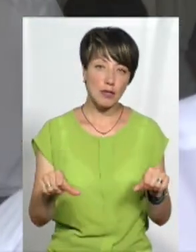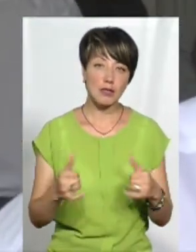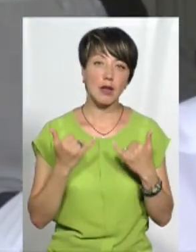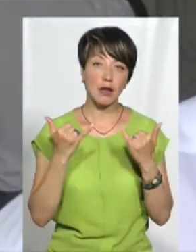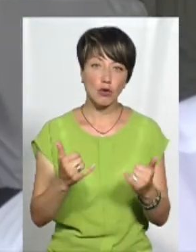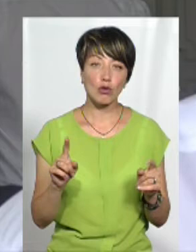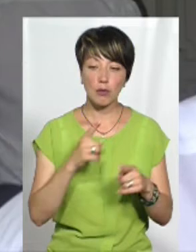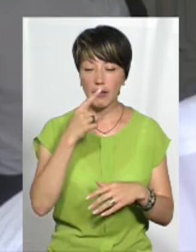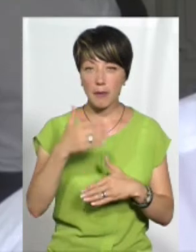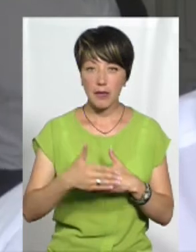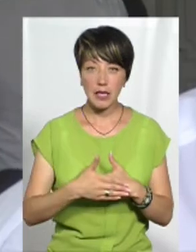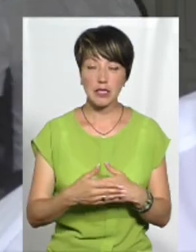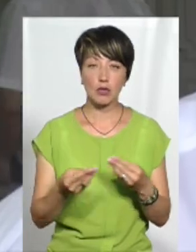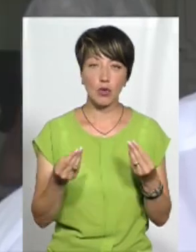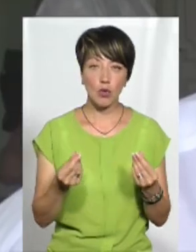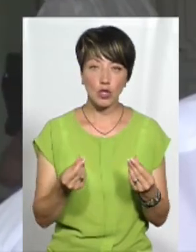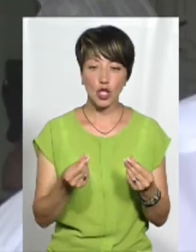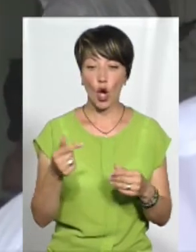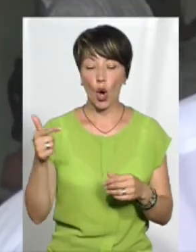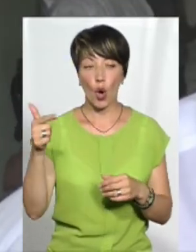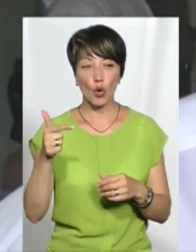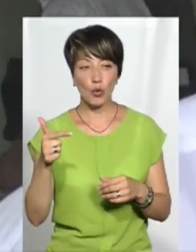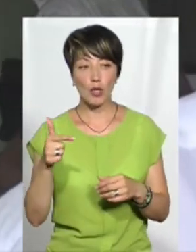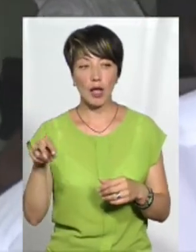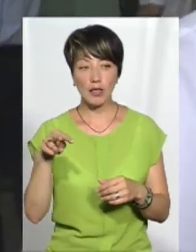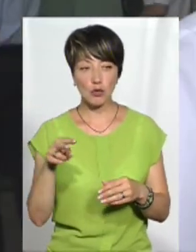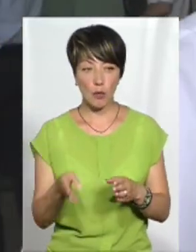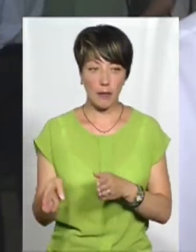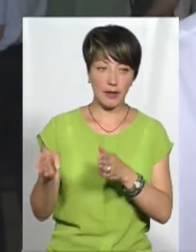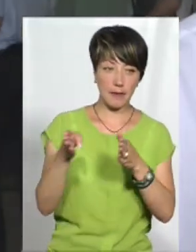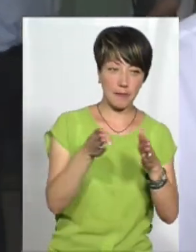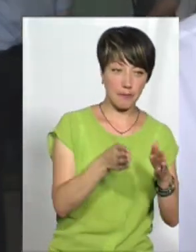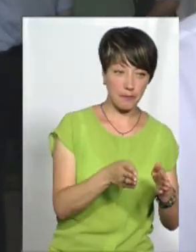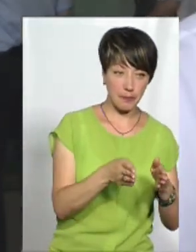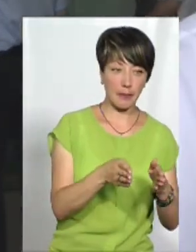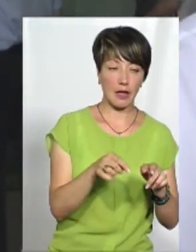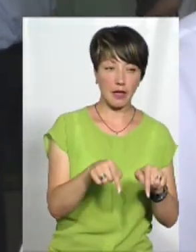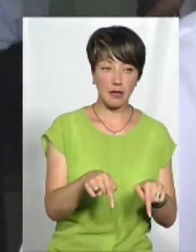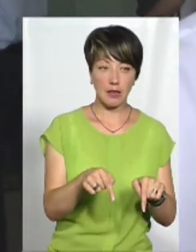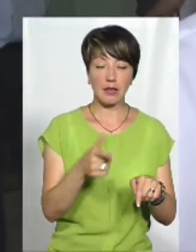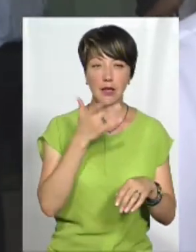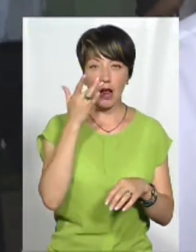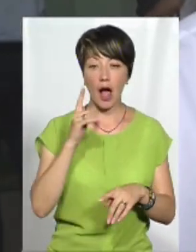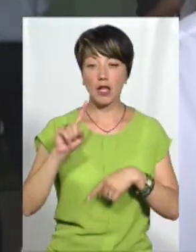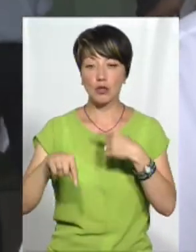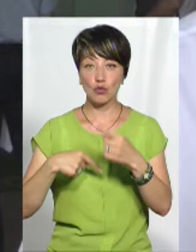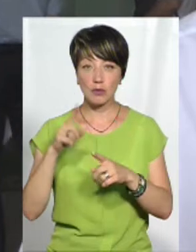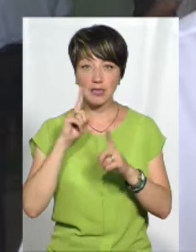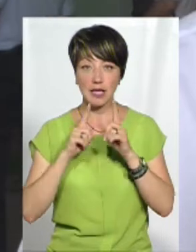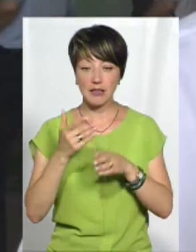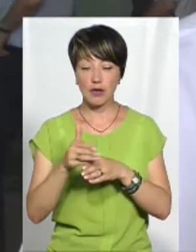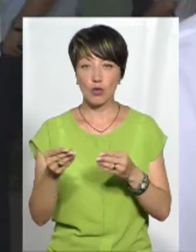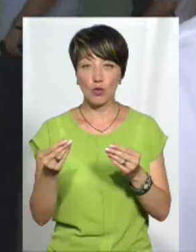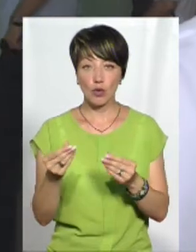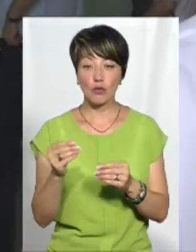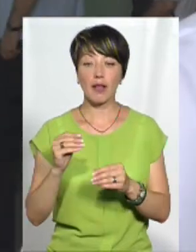того, щоб наблизити кошти з грудня, листопада ці, а потім на слідуючій на бюджетній сесії ми виділимо кошти, щоб